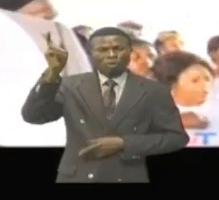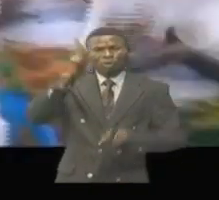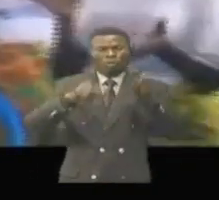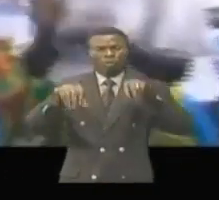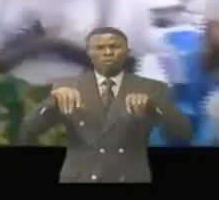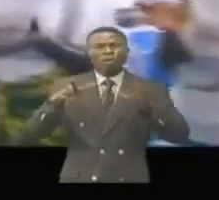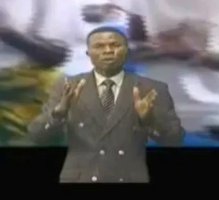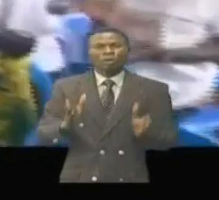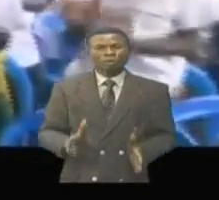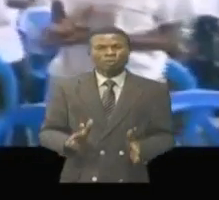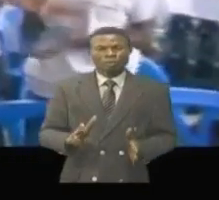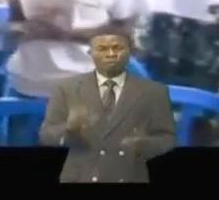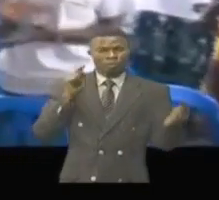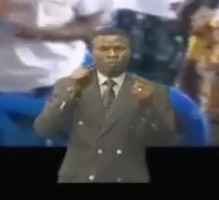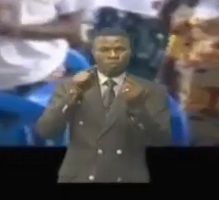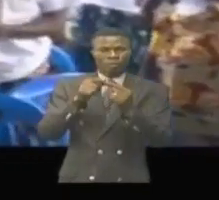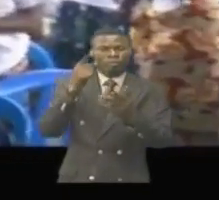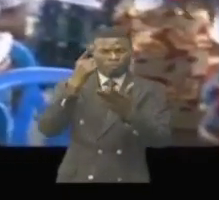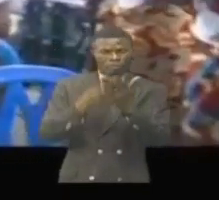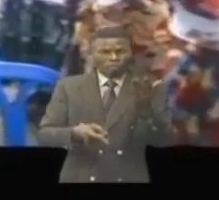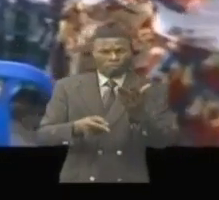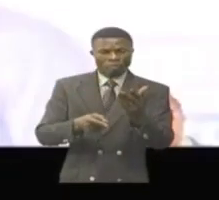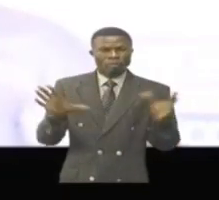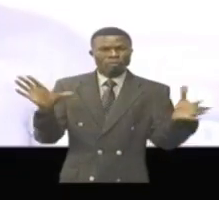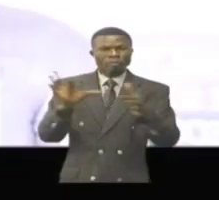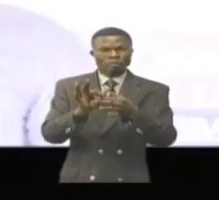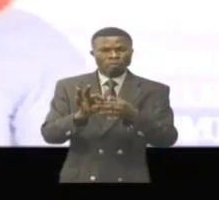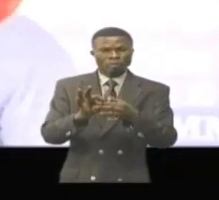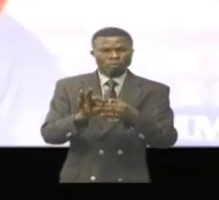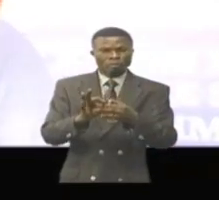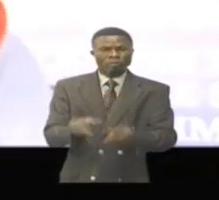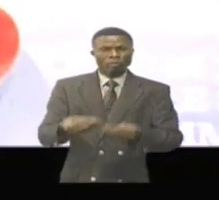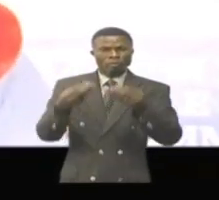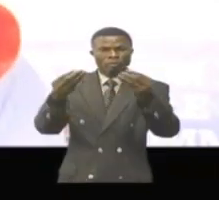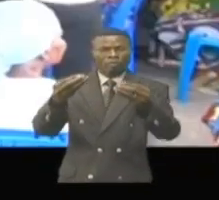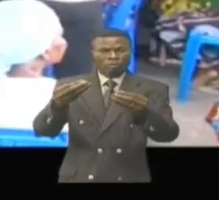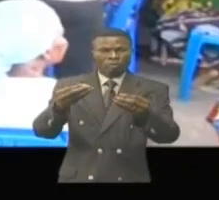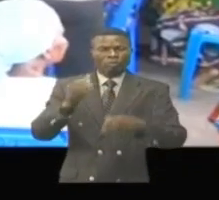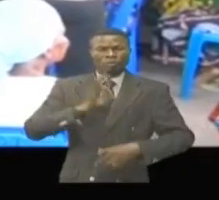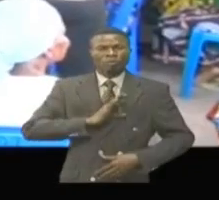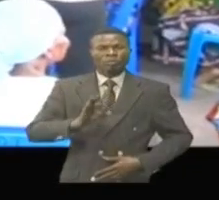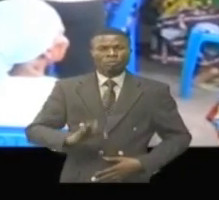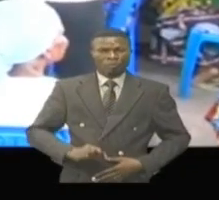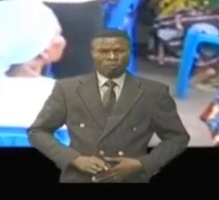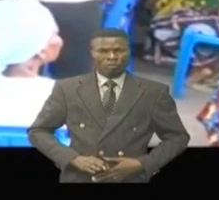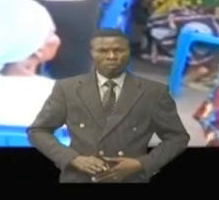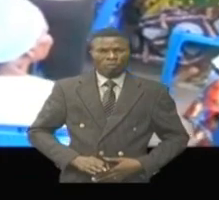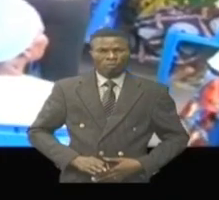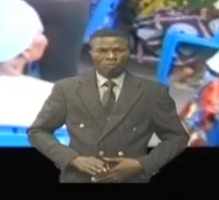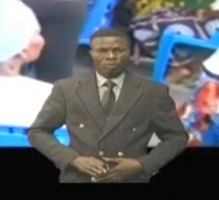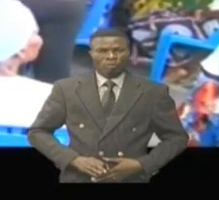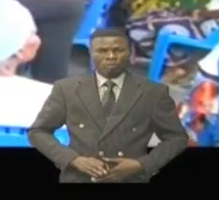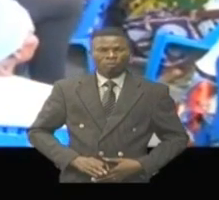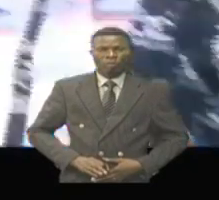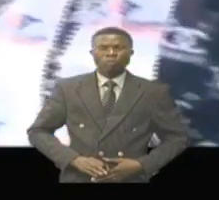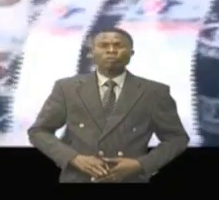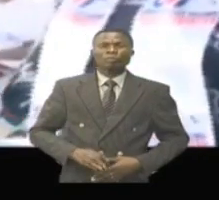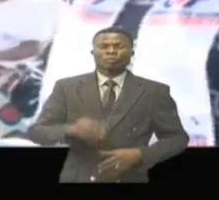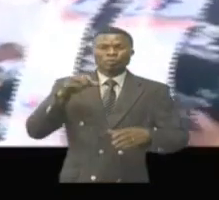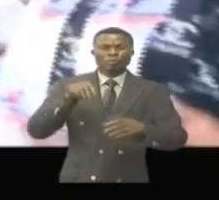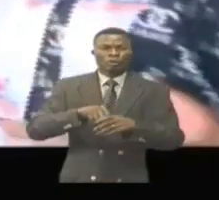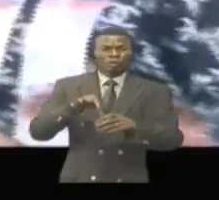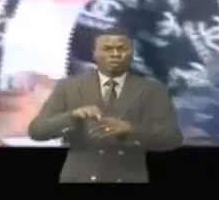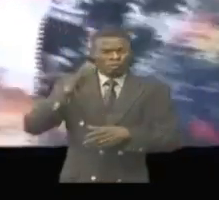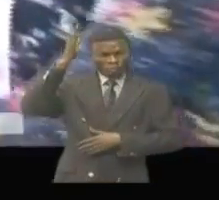congolais. L'objectif ultime de cette alliance, offrir à Félix-Antoine Tshisekedi l'ex-commandant, mais